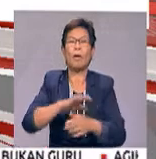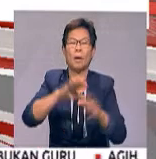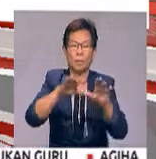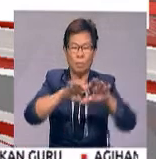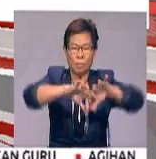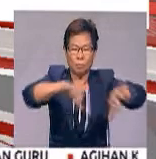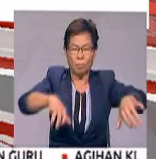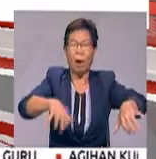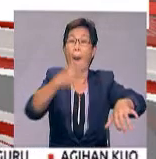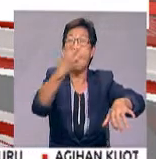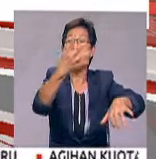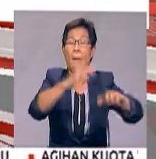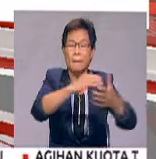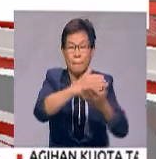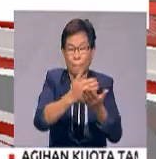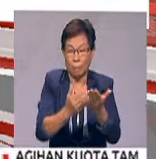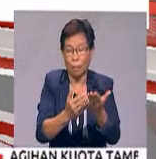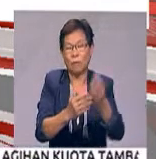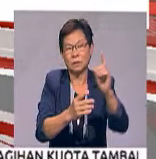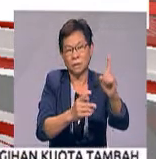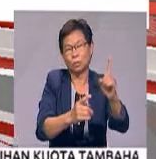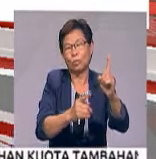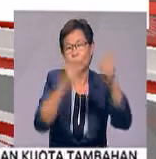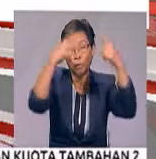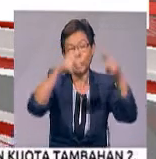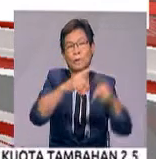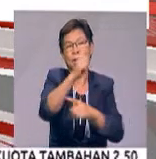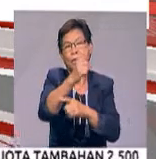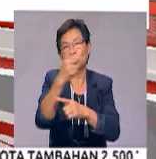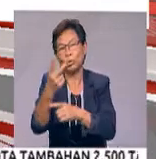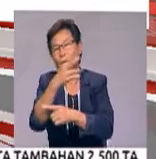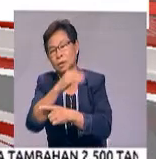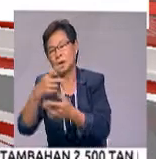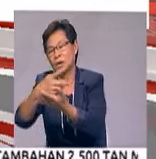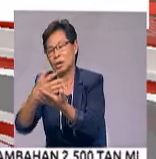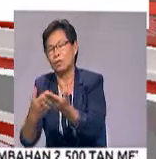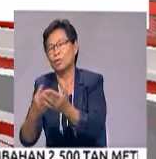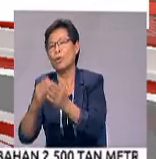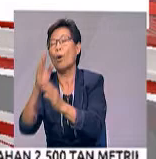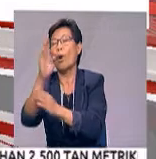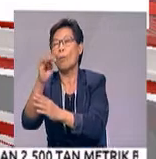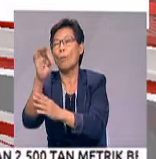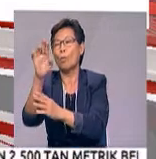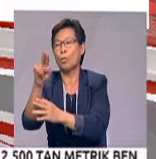division iaitu division Premier division 1 dan division 2 serta division